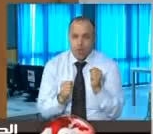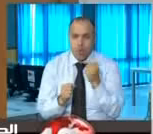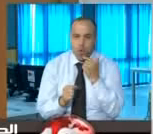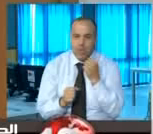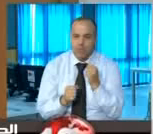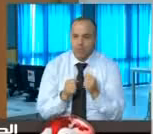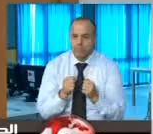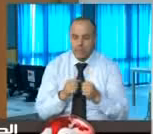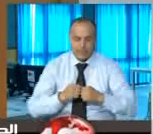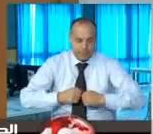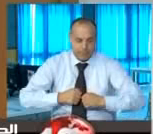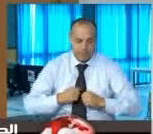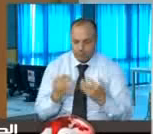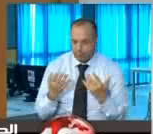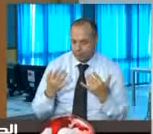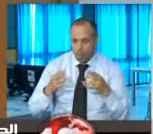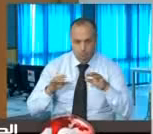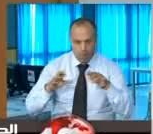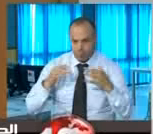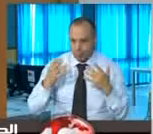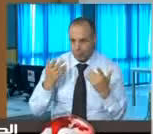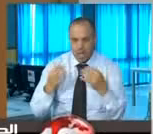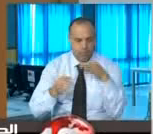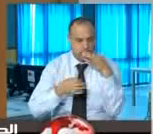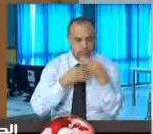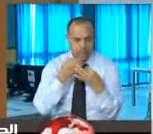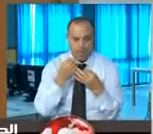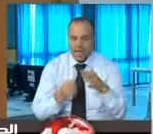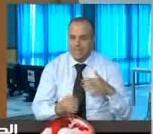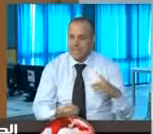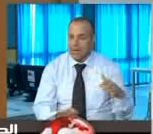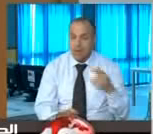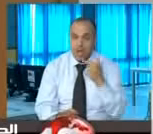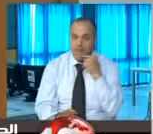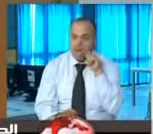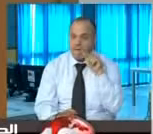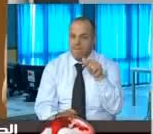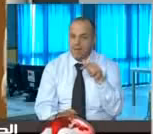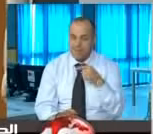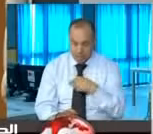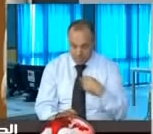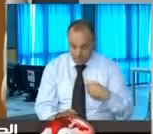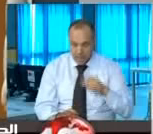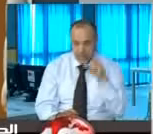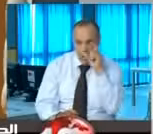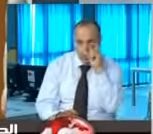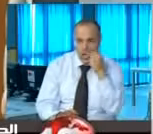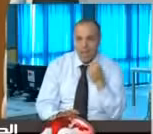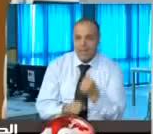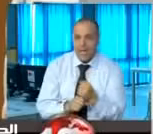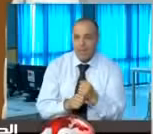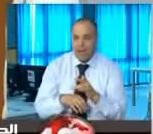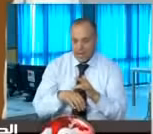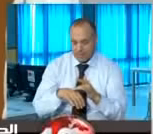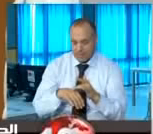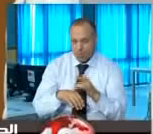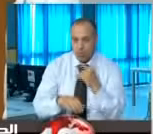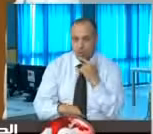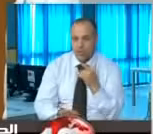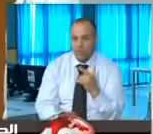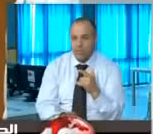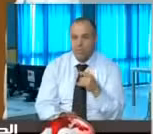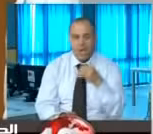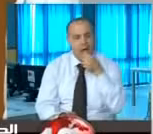تحريك ذراعيه وأصابعه والتحدث مع الأطفال، كما توجد على صدره شاشة تعمل باللمس ويمكنه